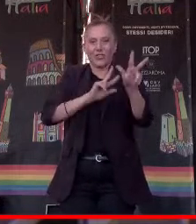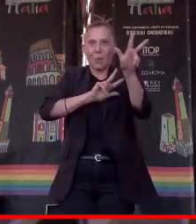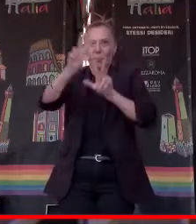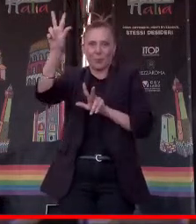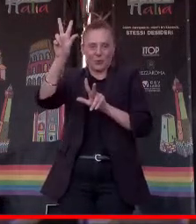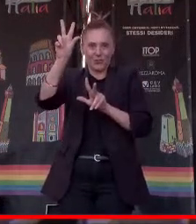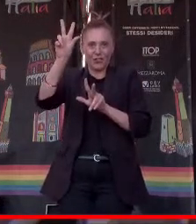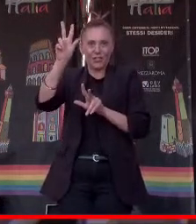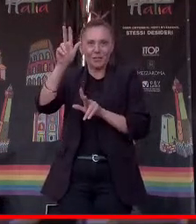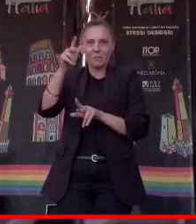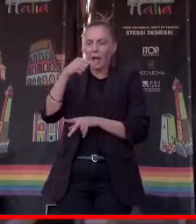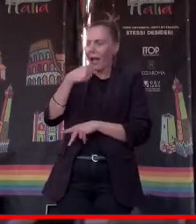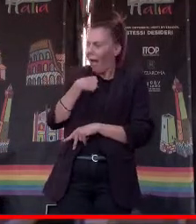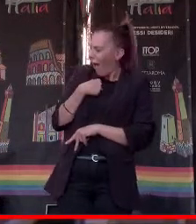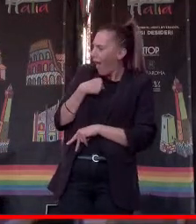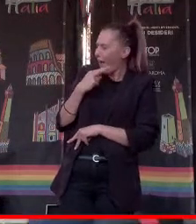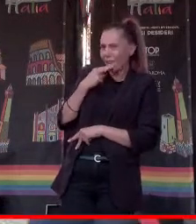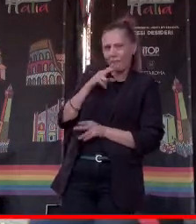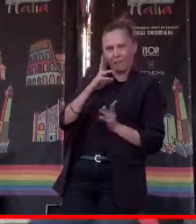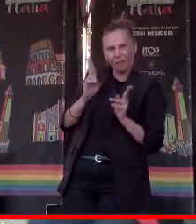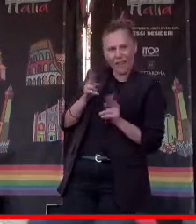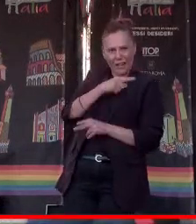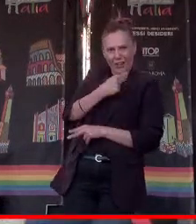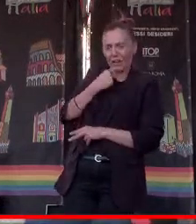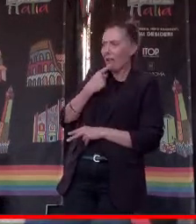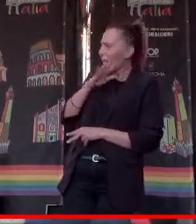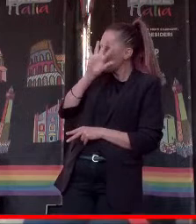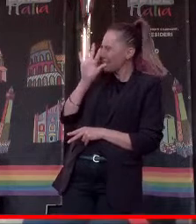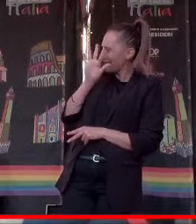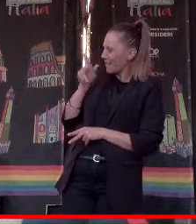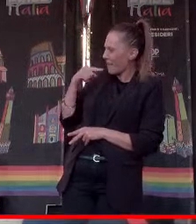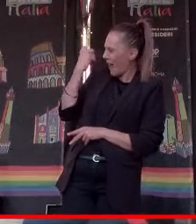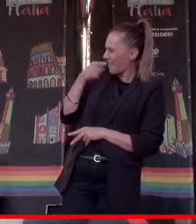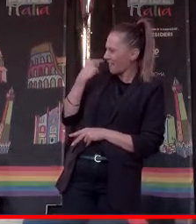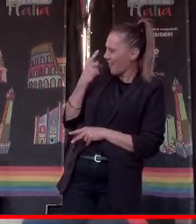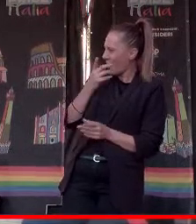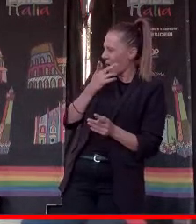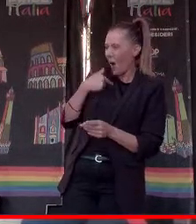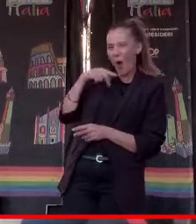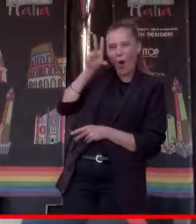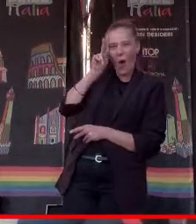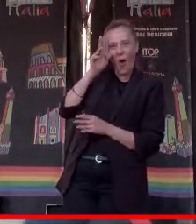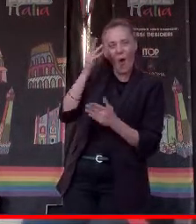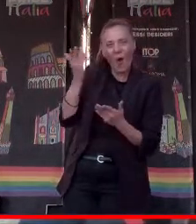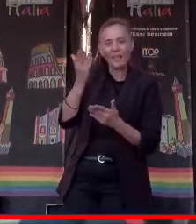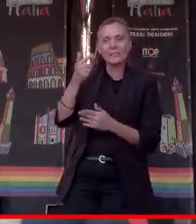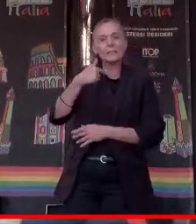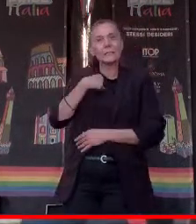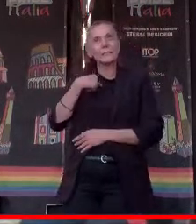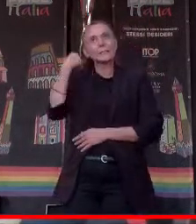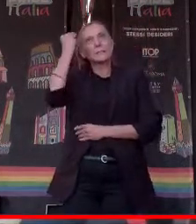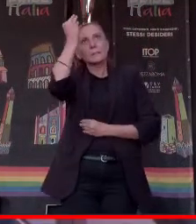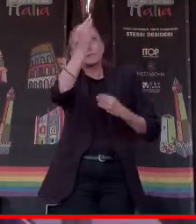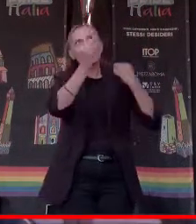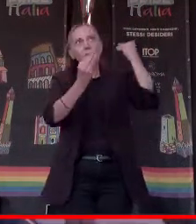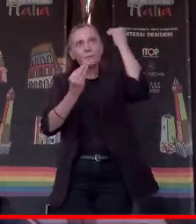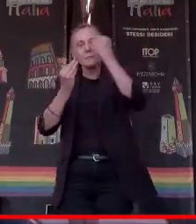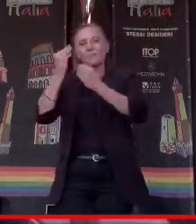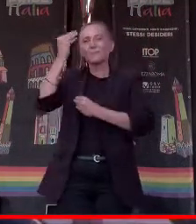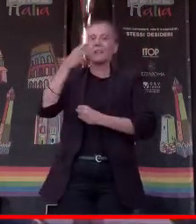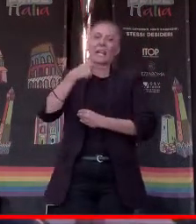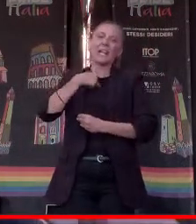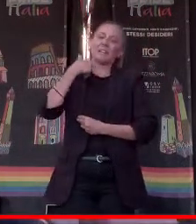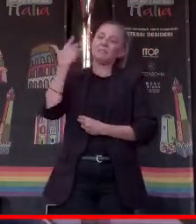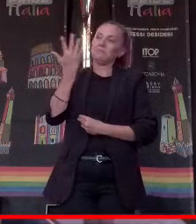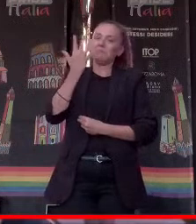Infatti mi sembrava la faccia che... Ho visto da qualche parte. E allora io ho pensato già da un po' di tempo, poi la butto lì così,